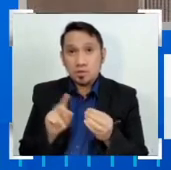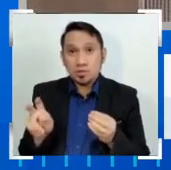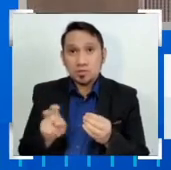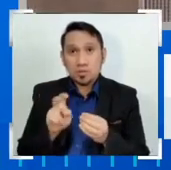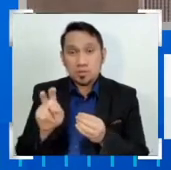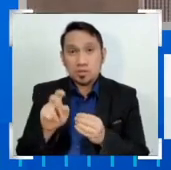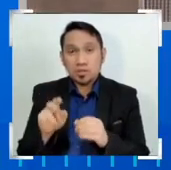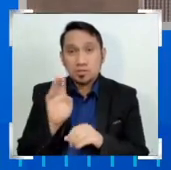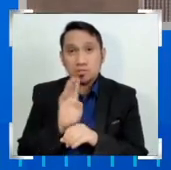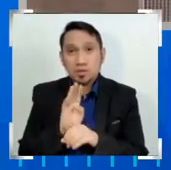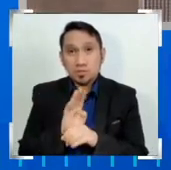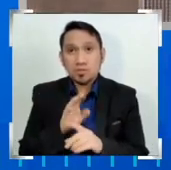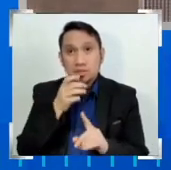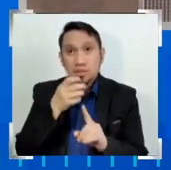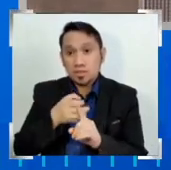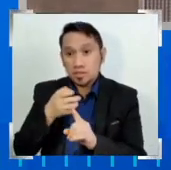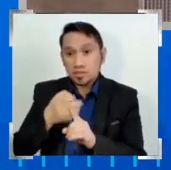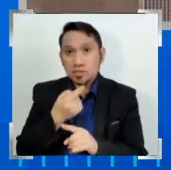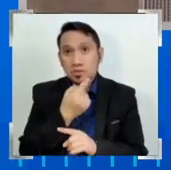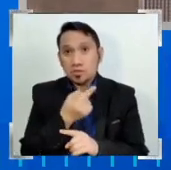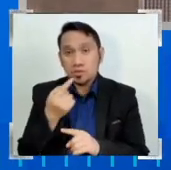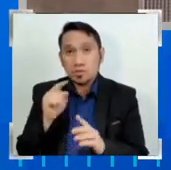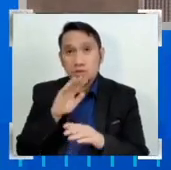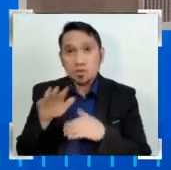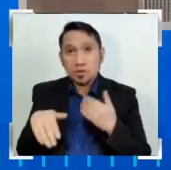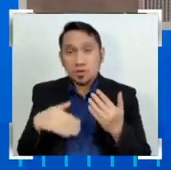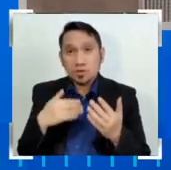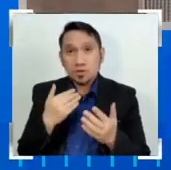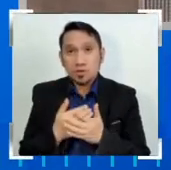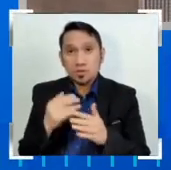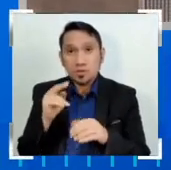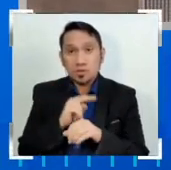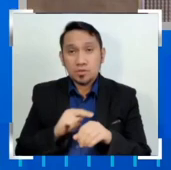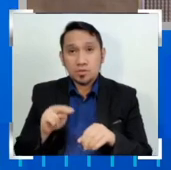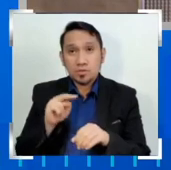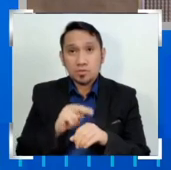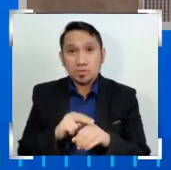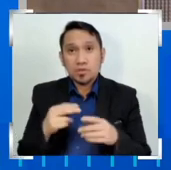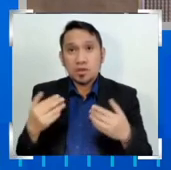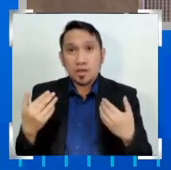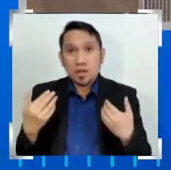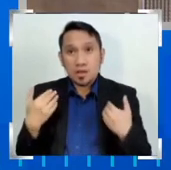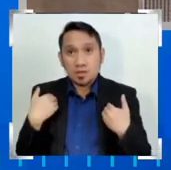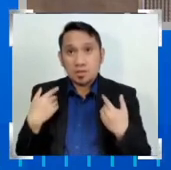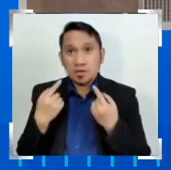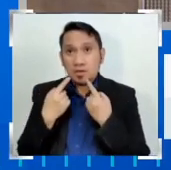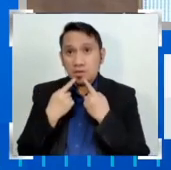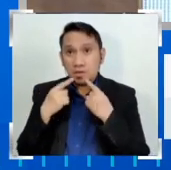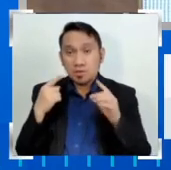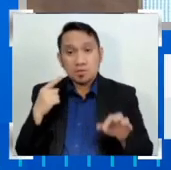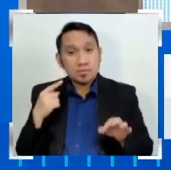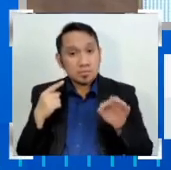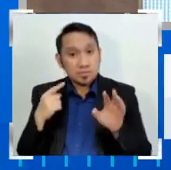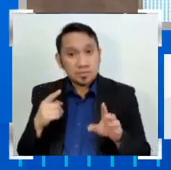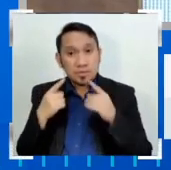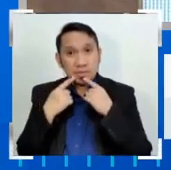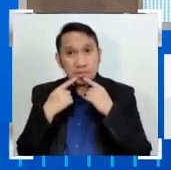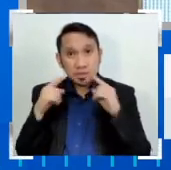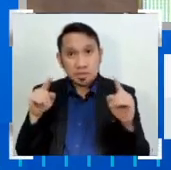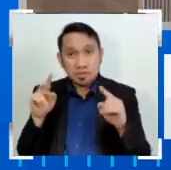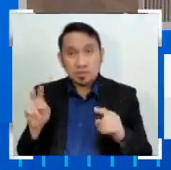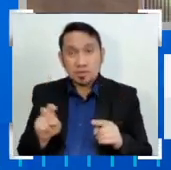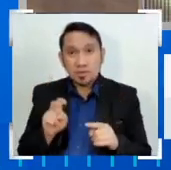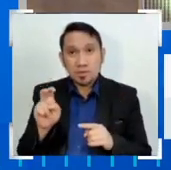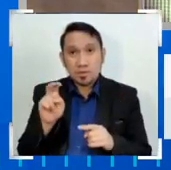and every one of us and the entire populace of the nation has a stake in the success of the tourism industry. And